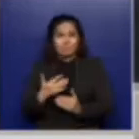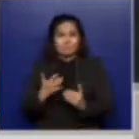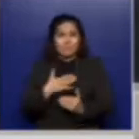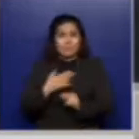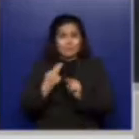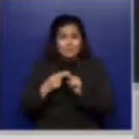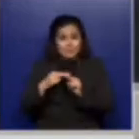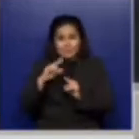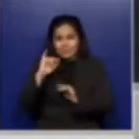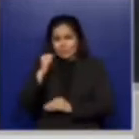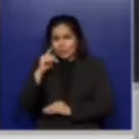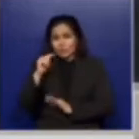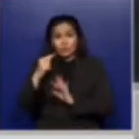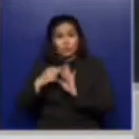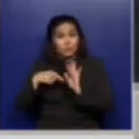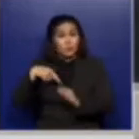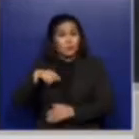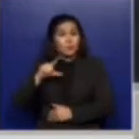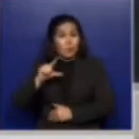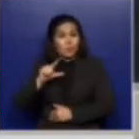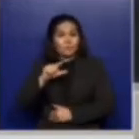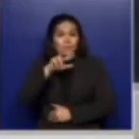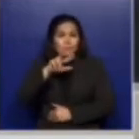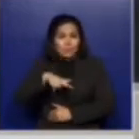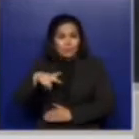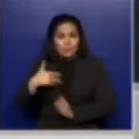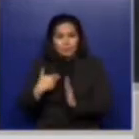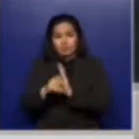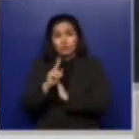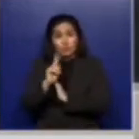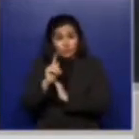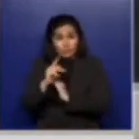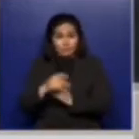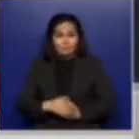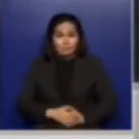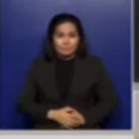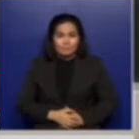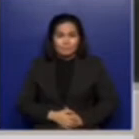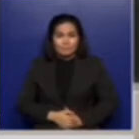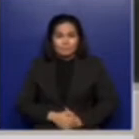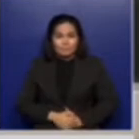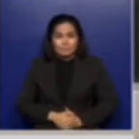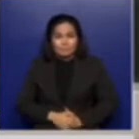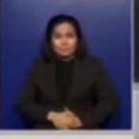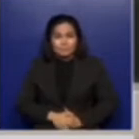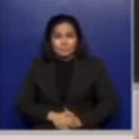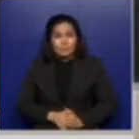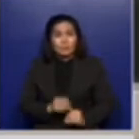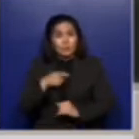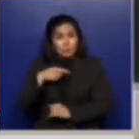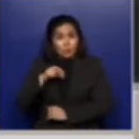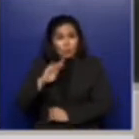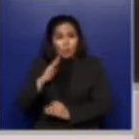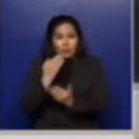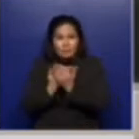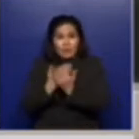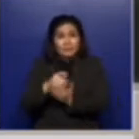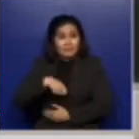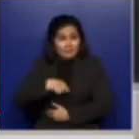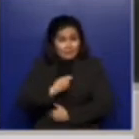เจริญเชื้อพรรคเพื่อไทยจากจังหวัดขอนแก่นครับผมขออภิปรายพระราชบัญญัติงบประมาณรายจ่ายประจ